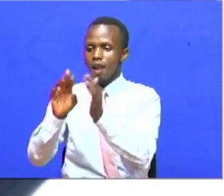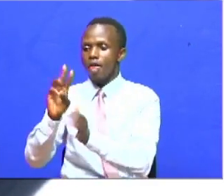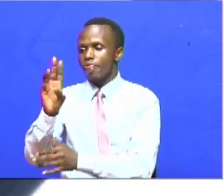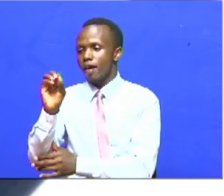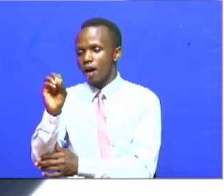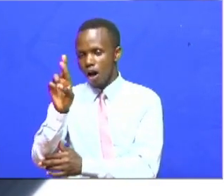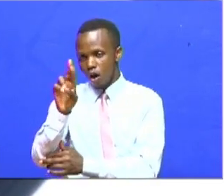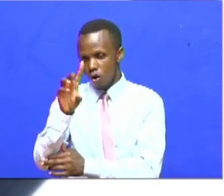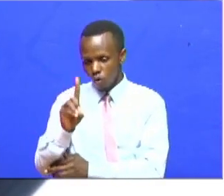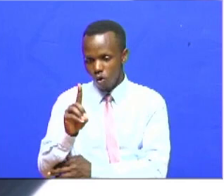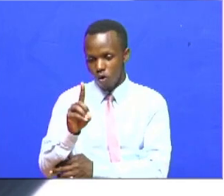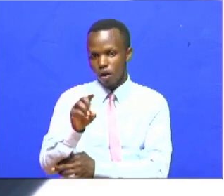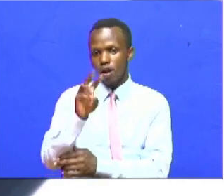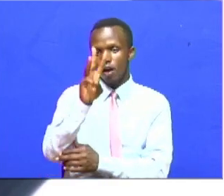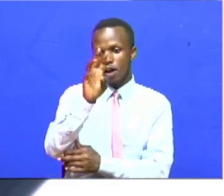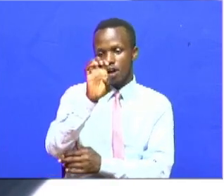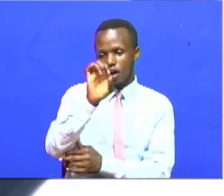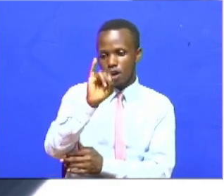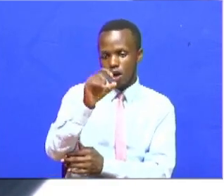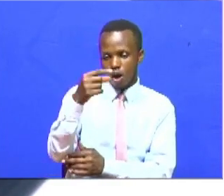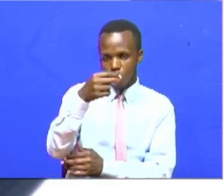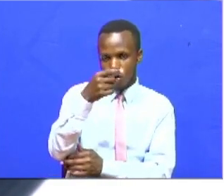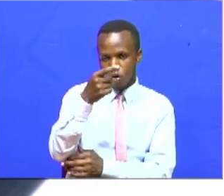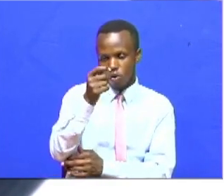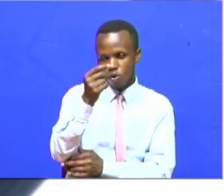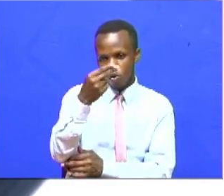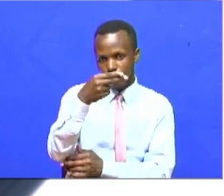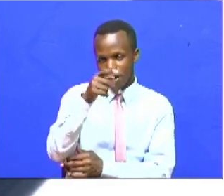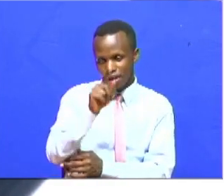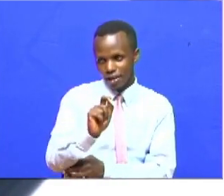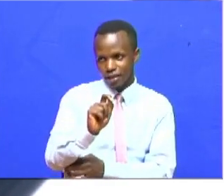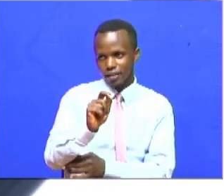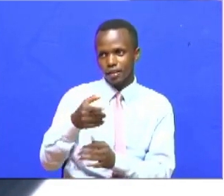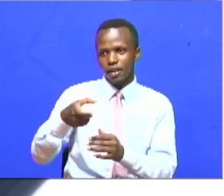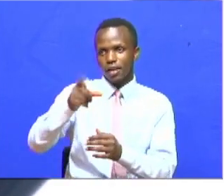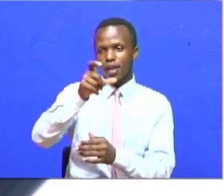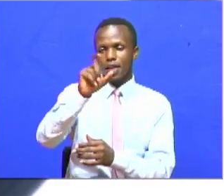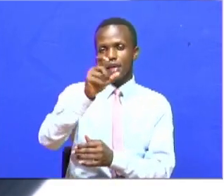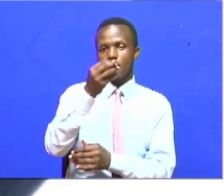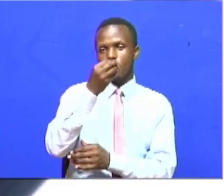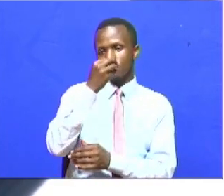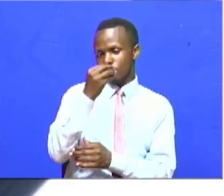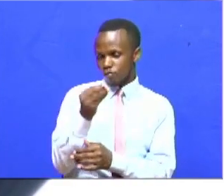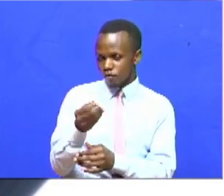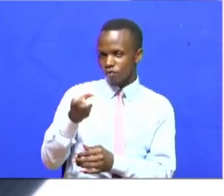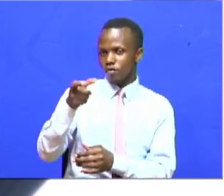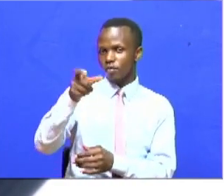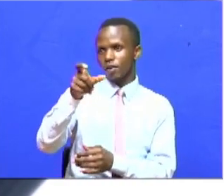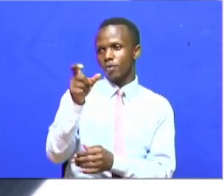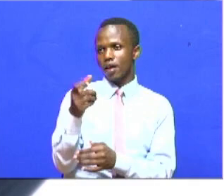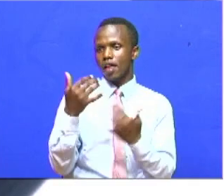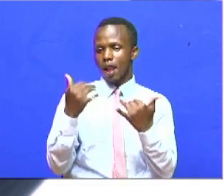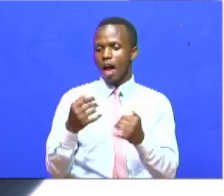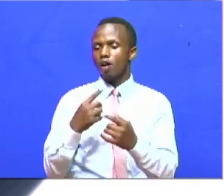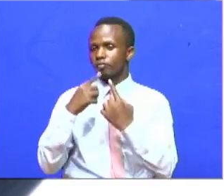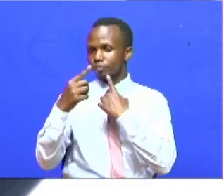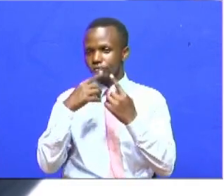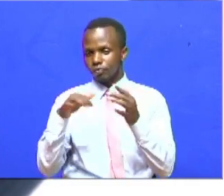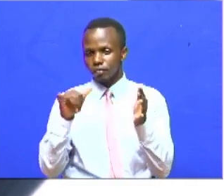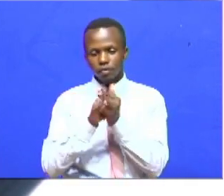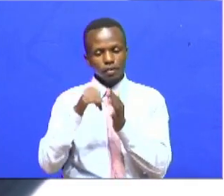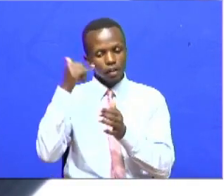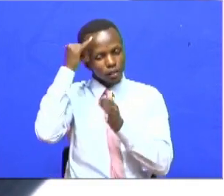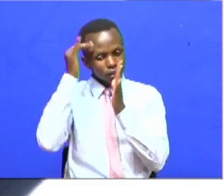amechukuliwa weight, imeanza kuongezeka. Appetite ya kukula iko mzuri, anaongea. Sasa huyu mgonjwa si yako tayari